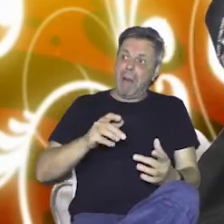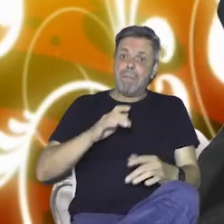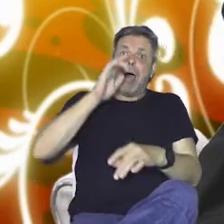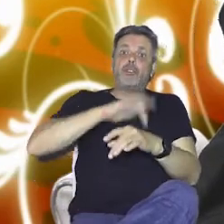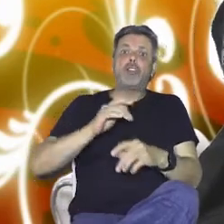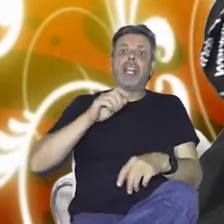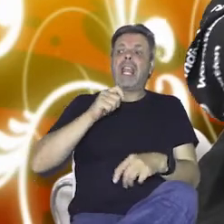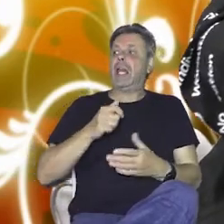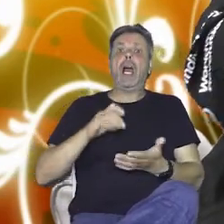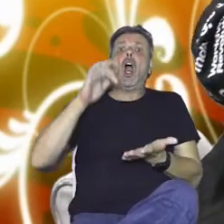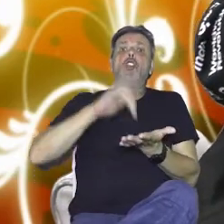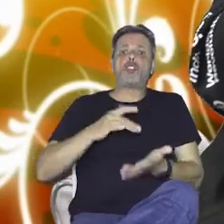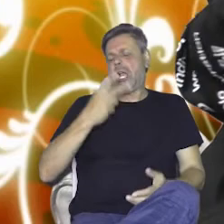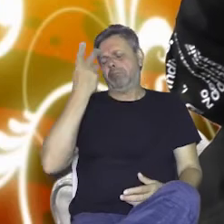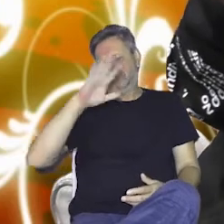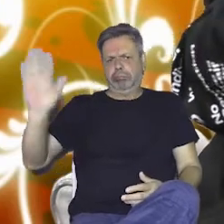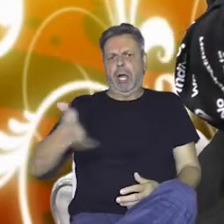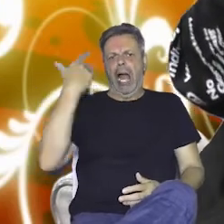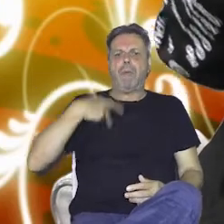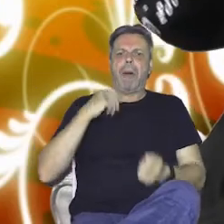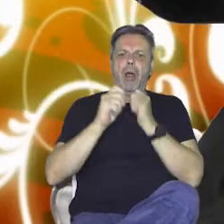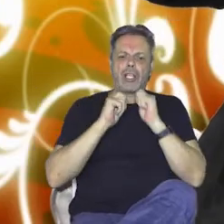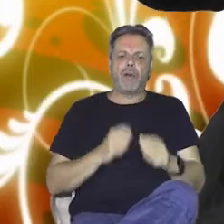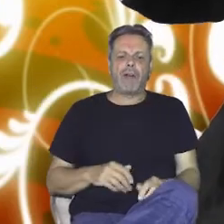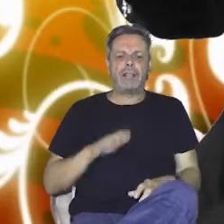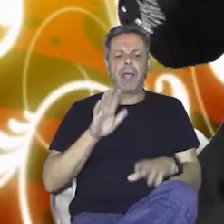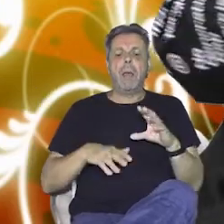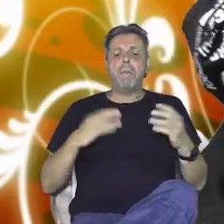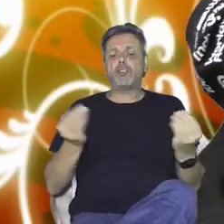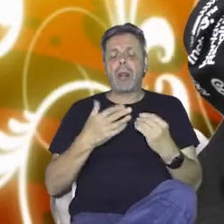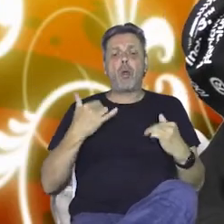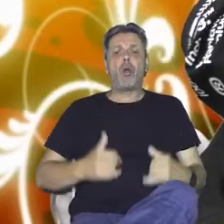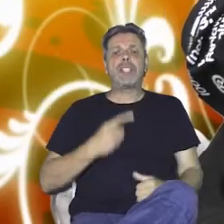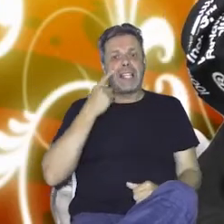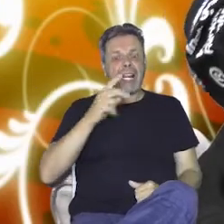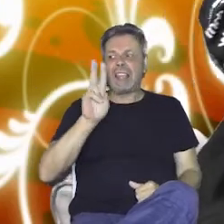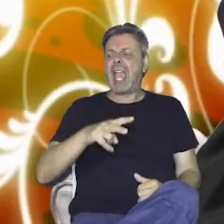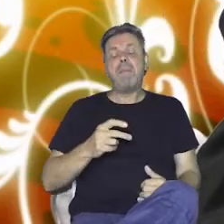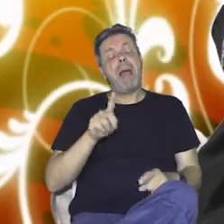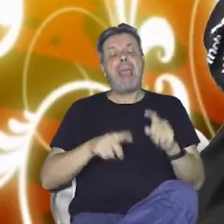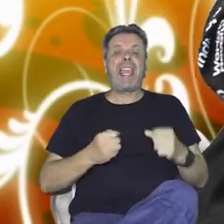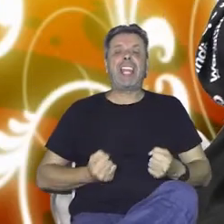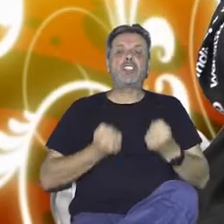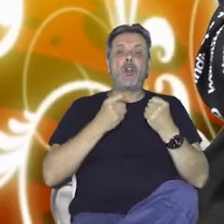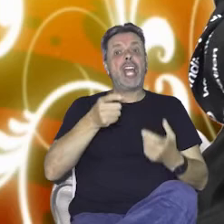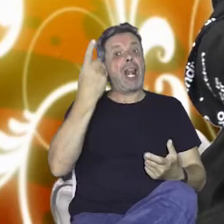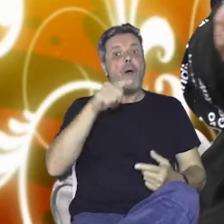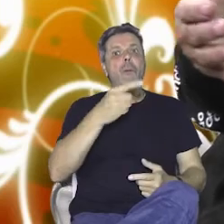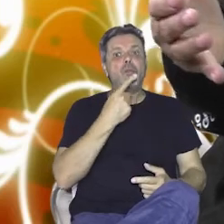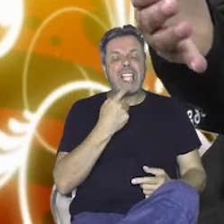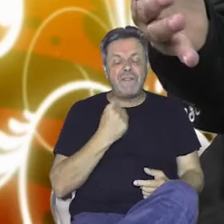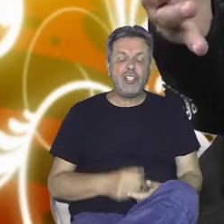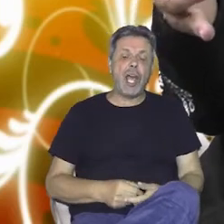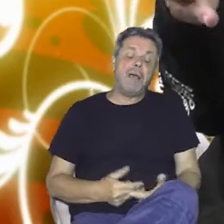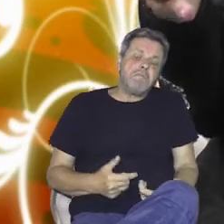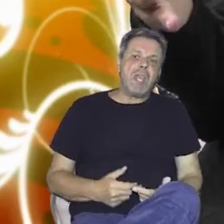zašto ne, da idemo malo popričati. Apsolutno. Možda neko ko sad gleda ima neke tegobe, ali mu se ovo sviđa, poezija mu se